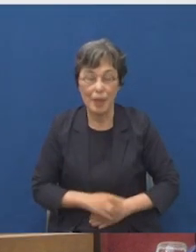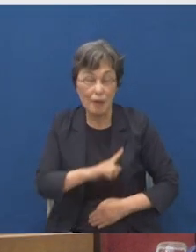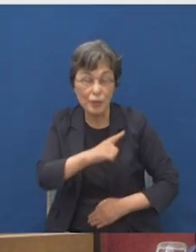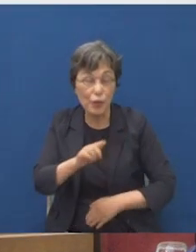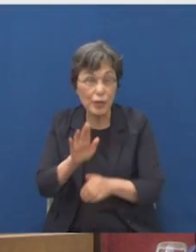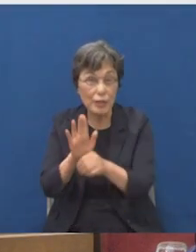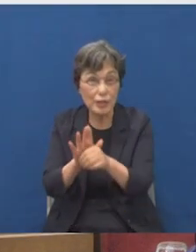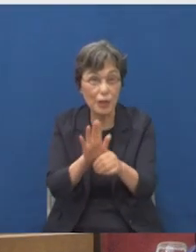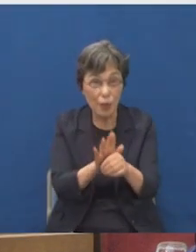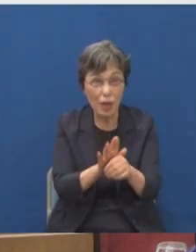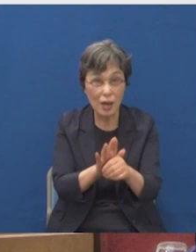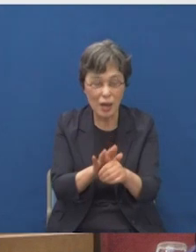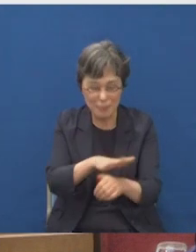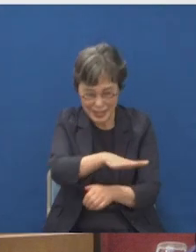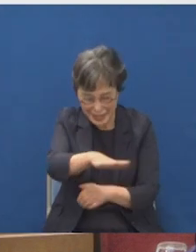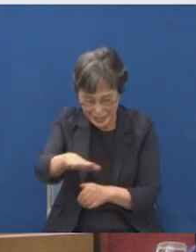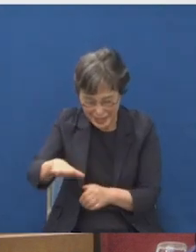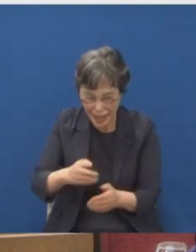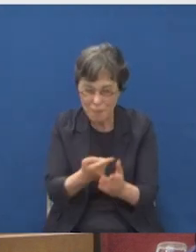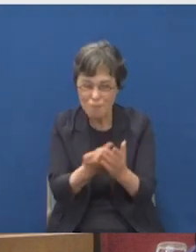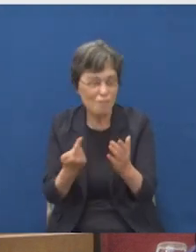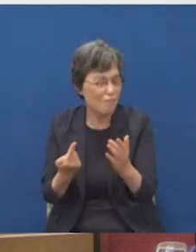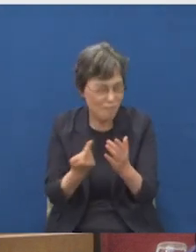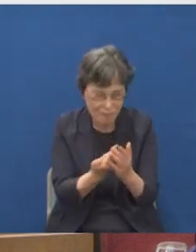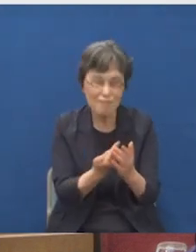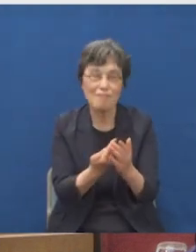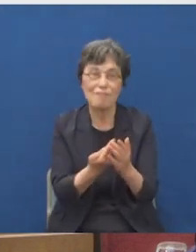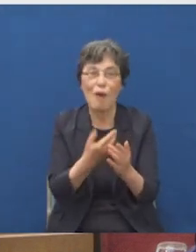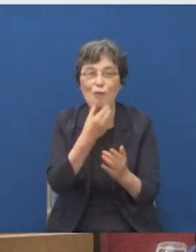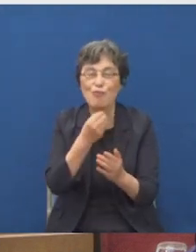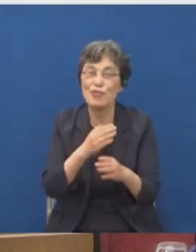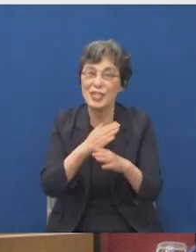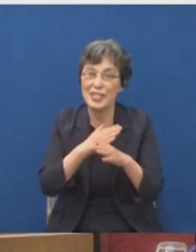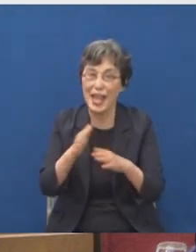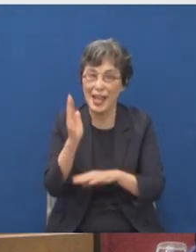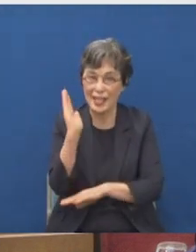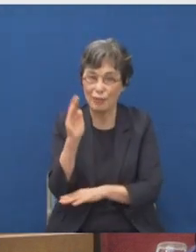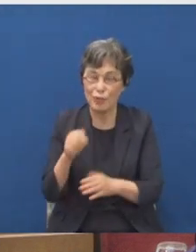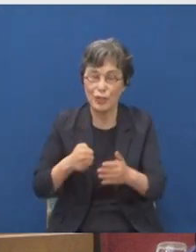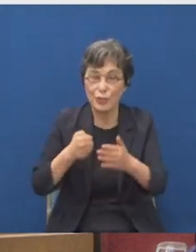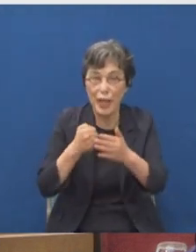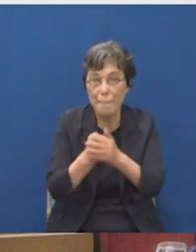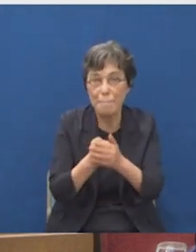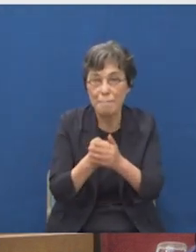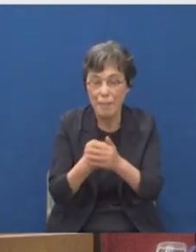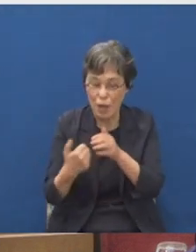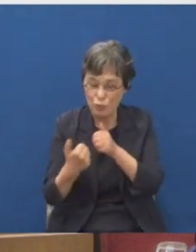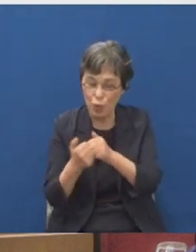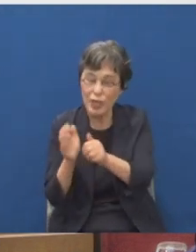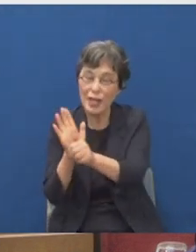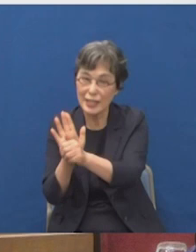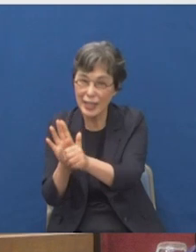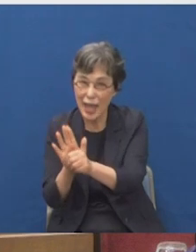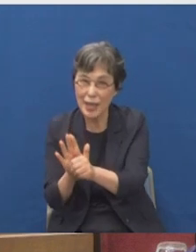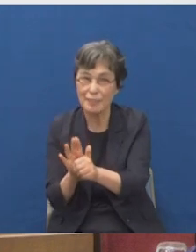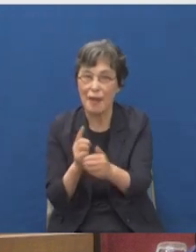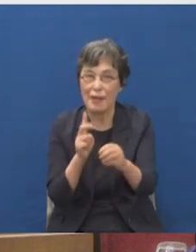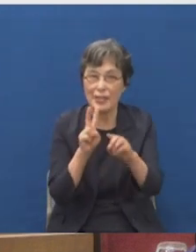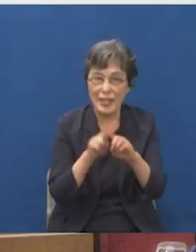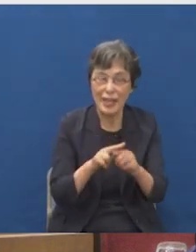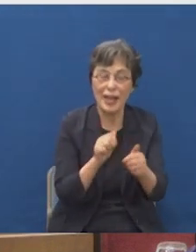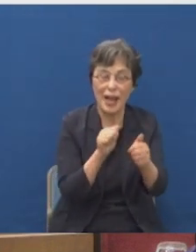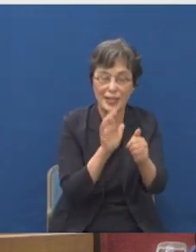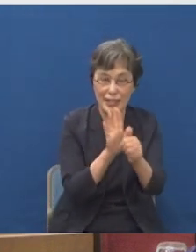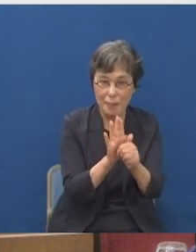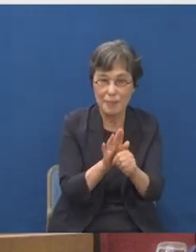は、誰一人取り残さない福祉施策の実現に向け、相談支援、参加支援、地域